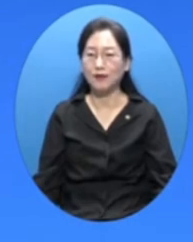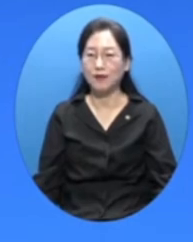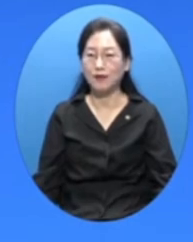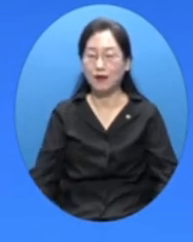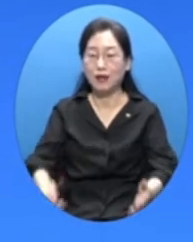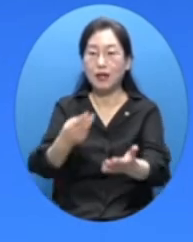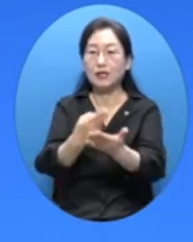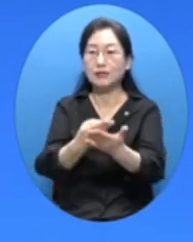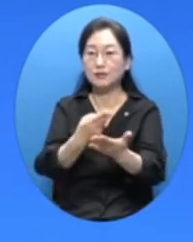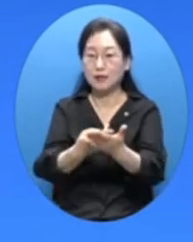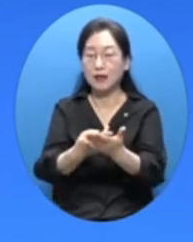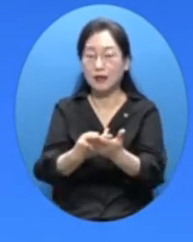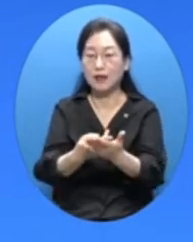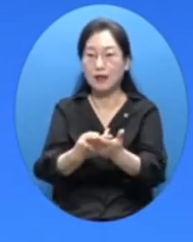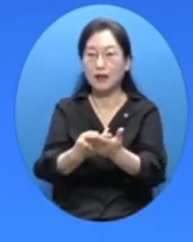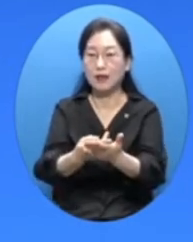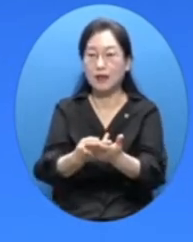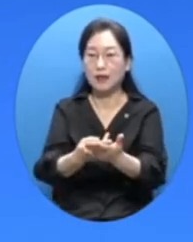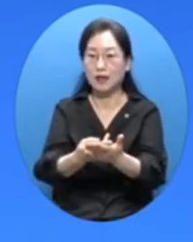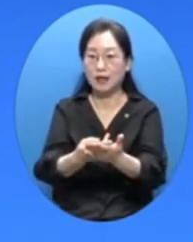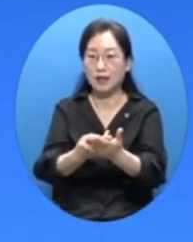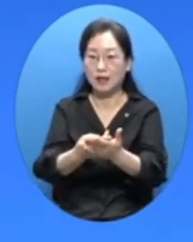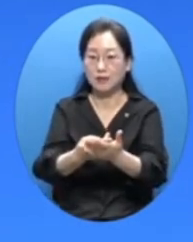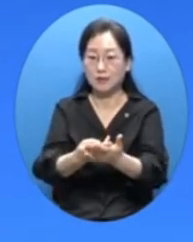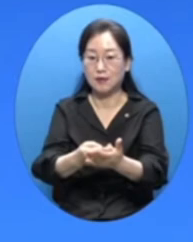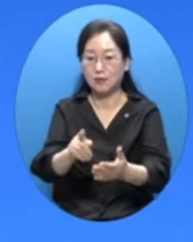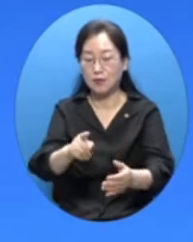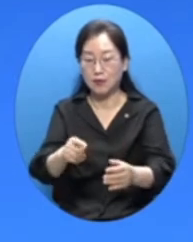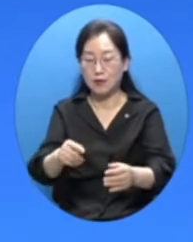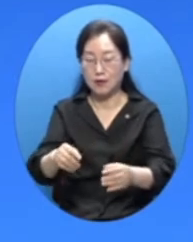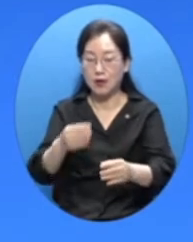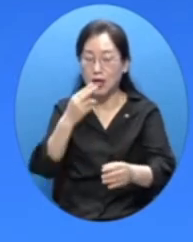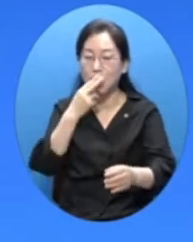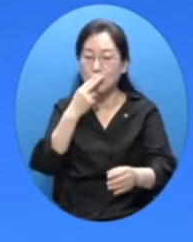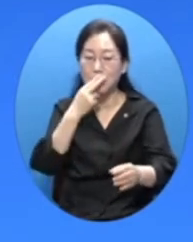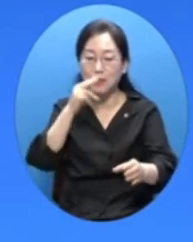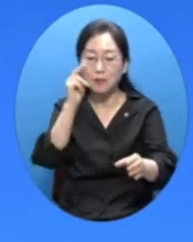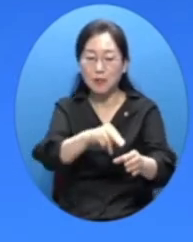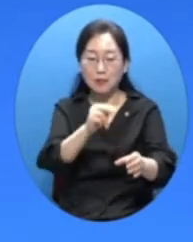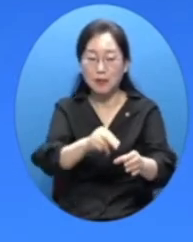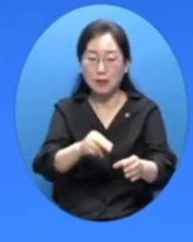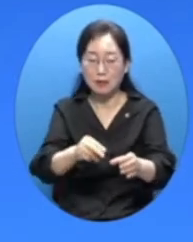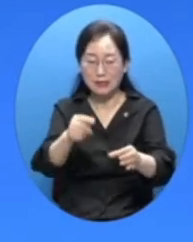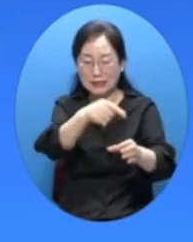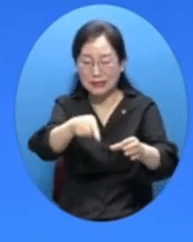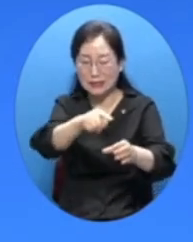침대 옆에 재떨이가 있었는데 재떨이를 집어갖고 집어 던지고 죽었대.